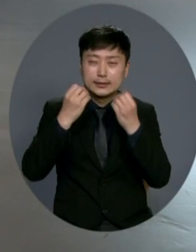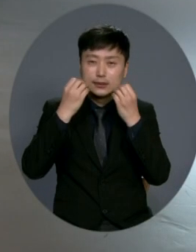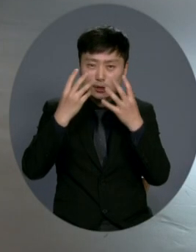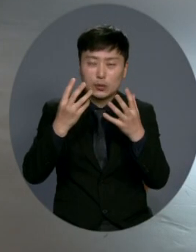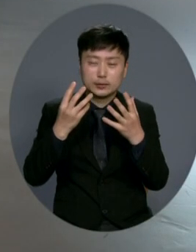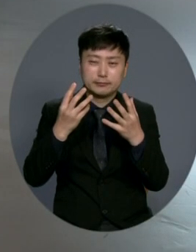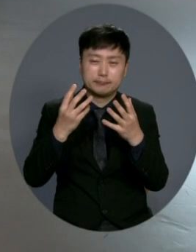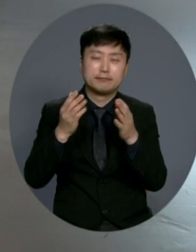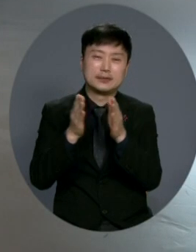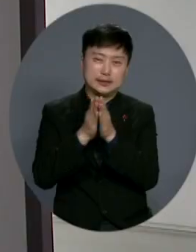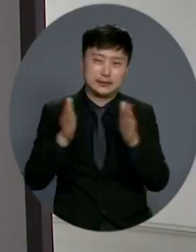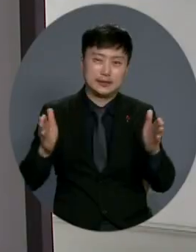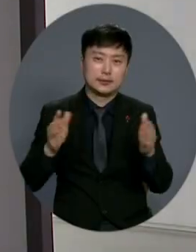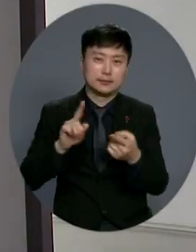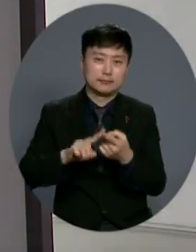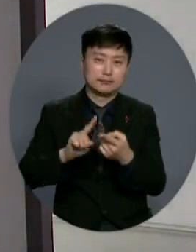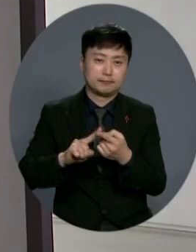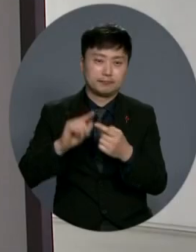가능성을 표현합니다.